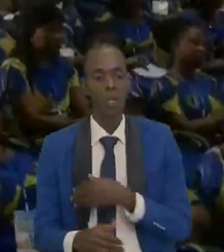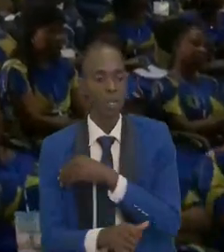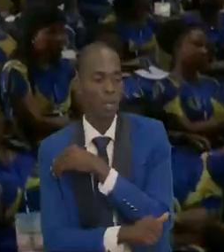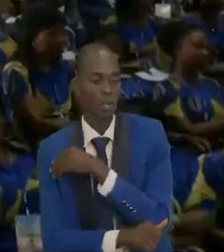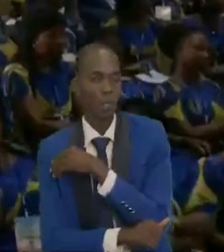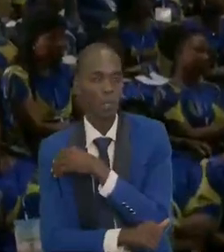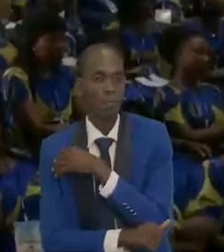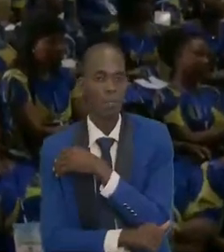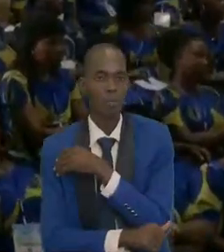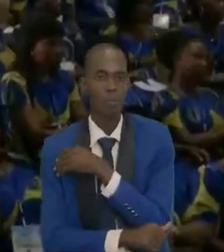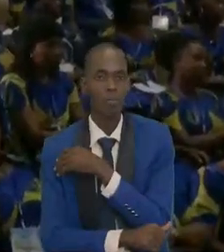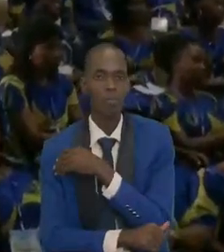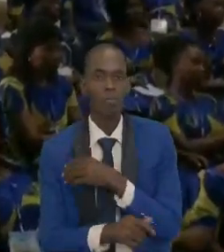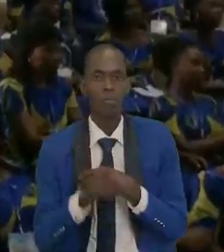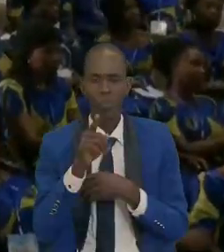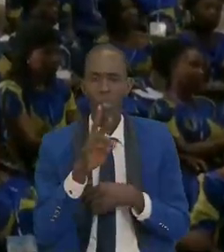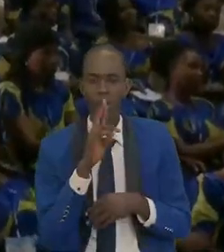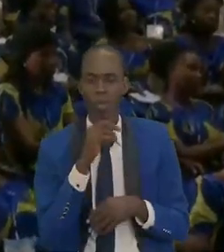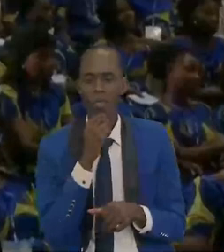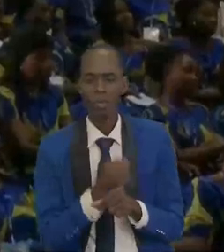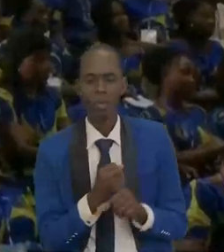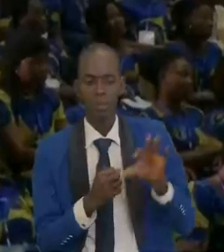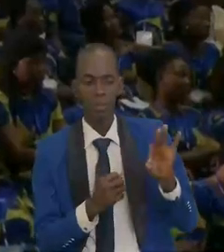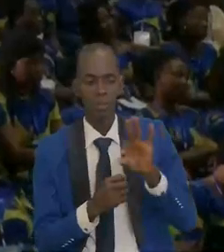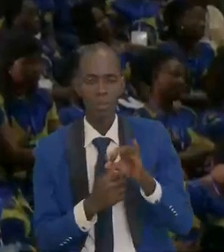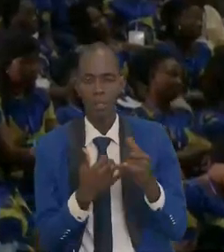Abraham, tu as 99 ans.